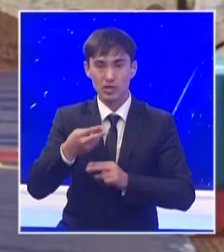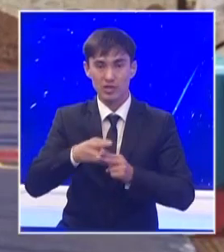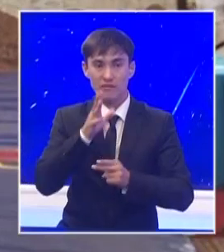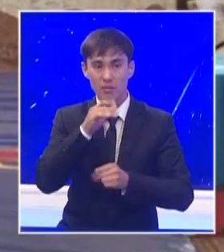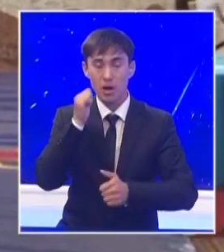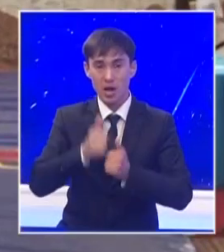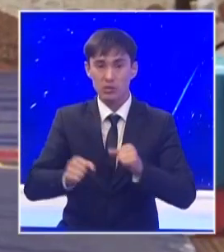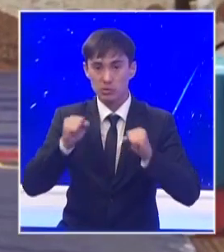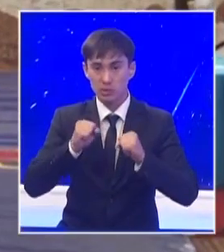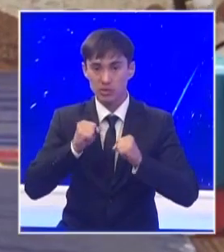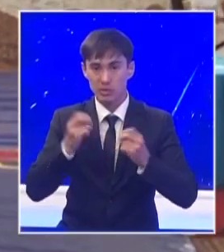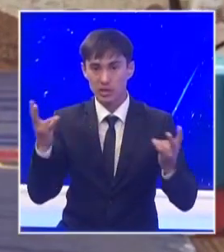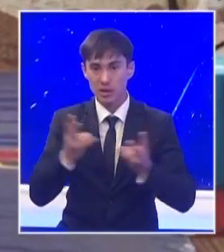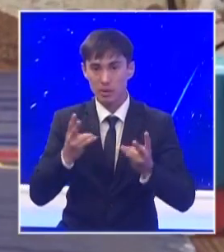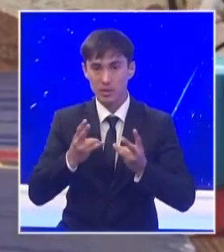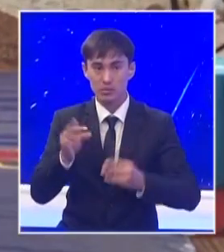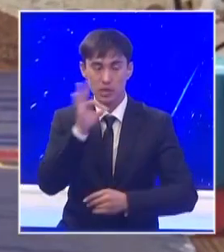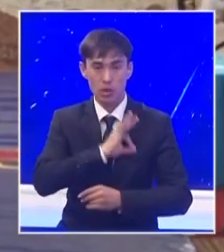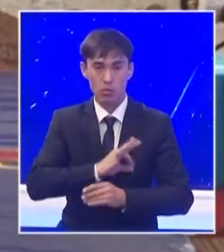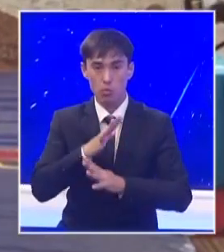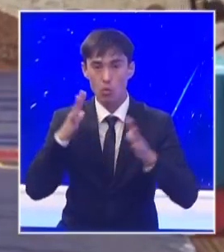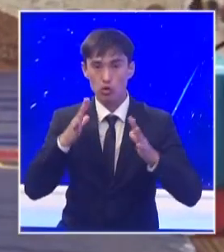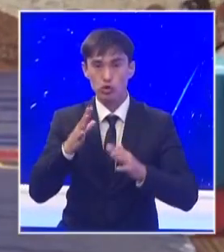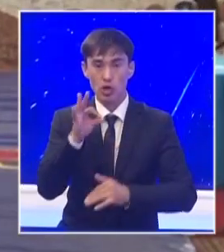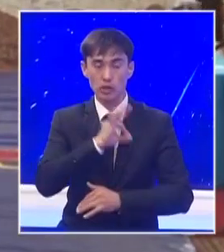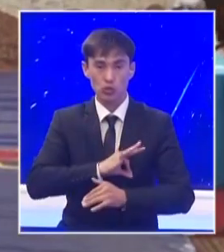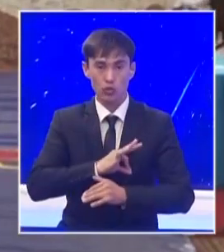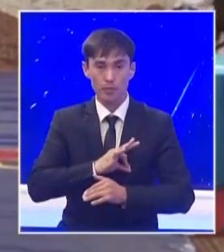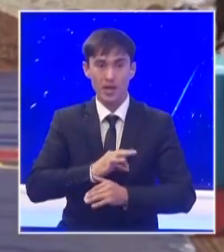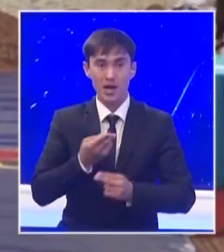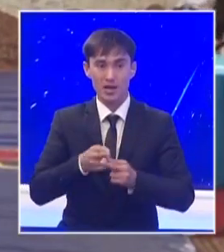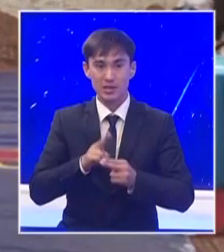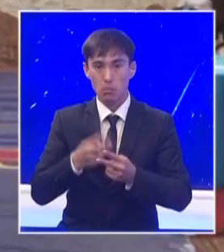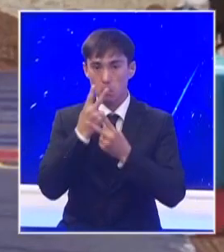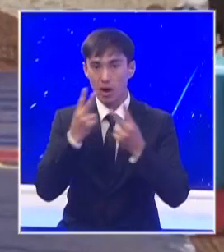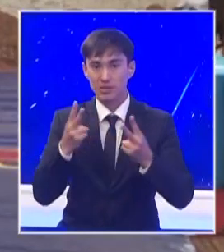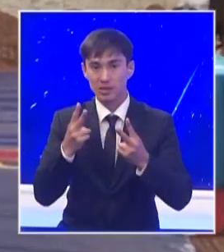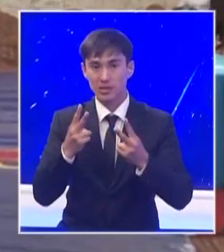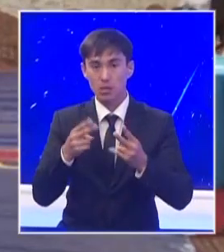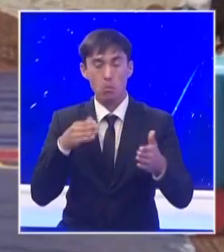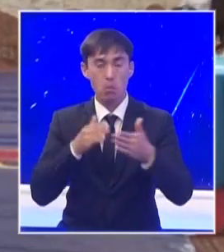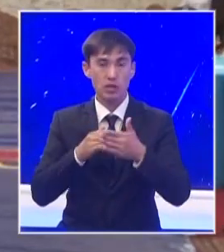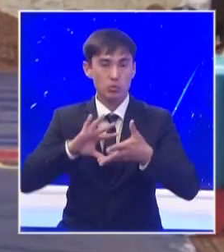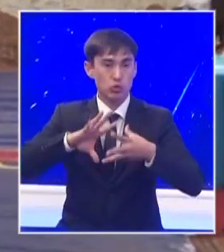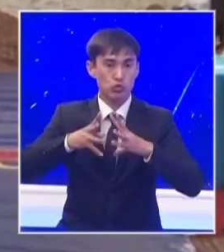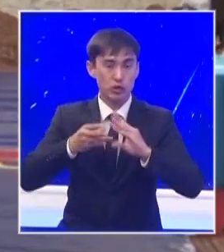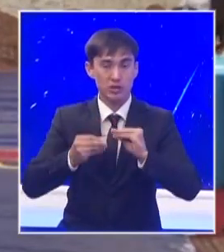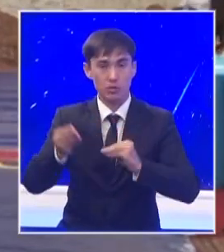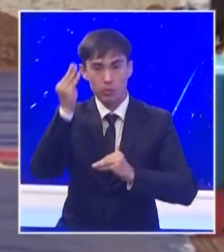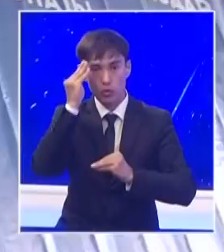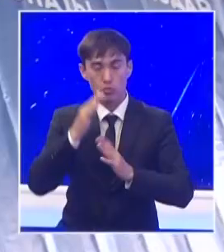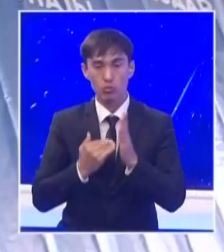время каждому спортсмену необходимо заработать как можно больше очков, а значит продемонстрировать максимум результативных